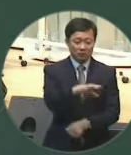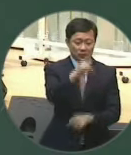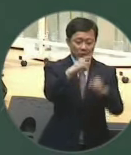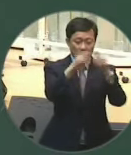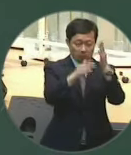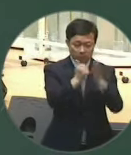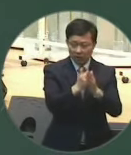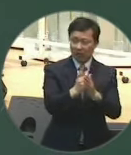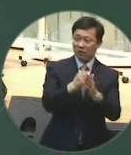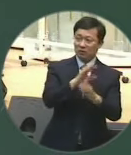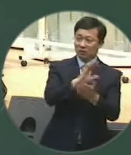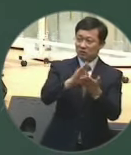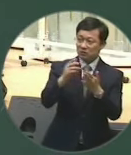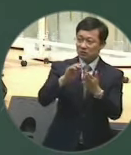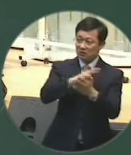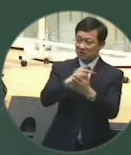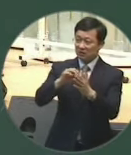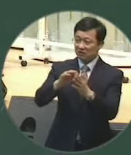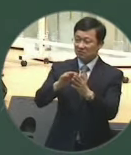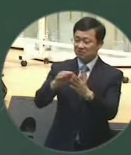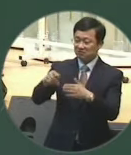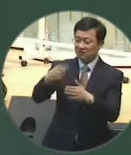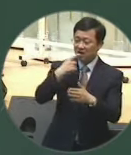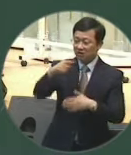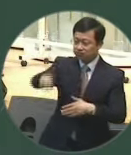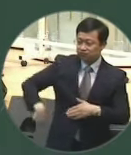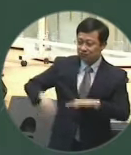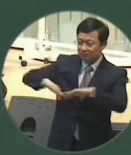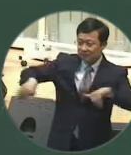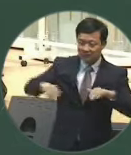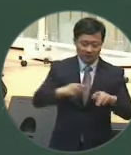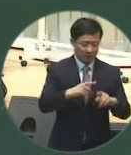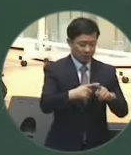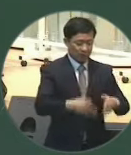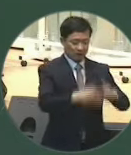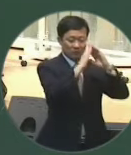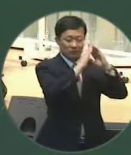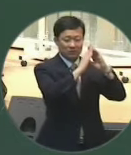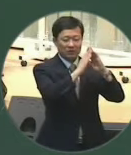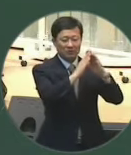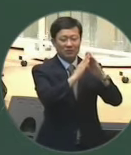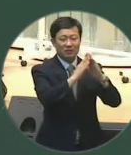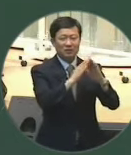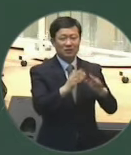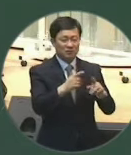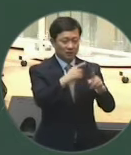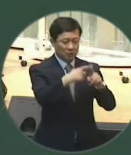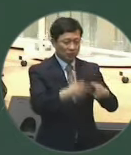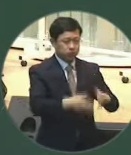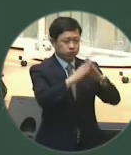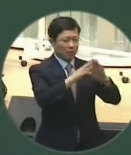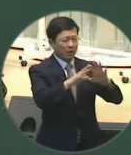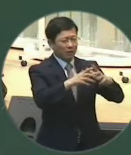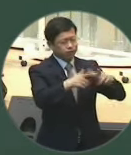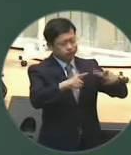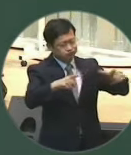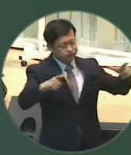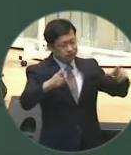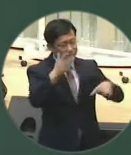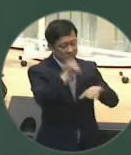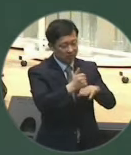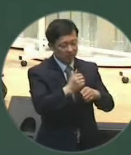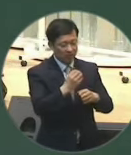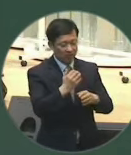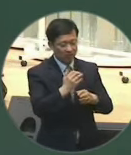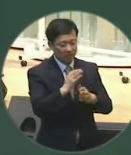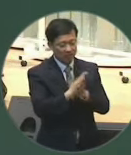초대교회 생긴 거예요. And that's why the early church or the first century church was born. 이 초대교회가 너무 커져서 또 교권됐어요. Now the